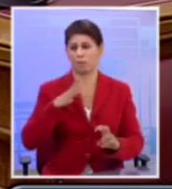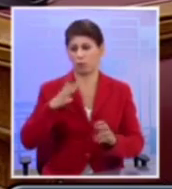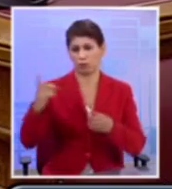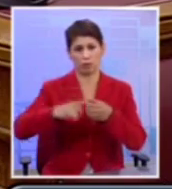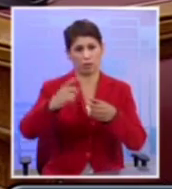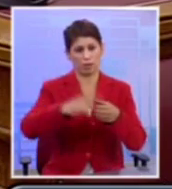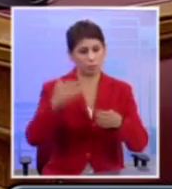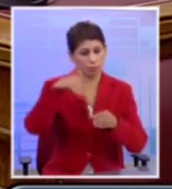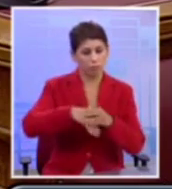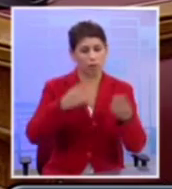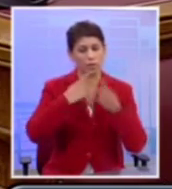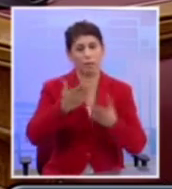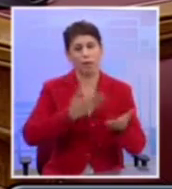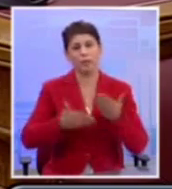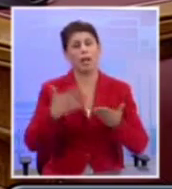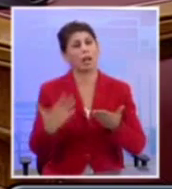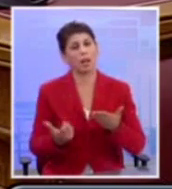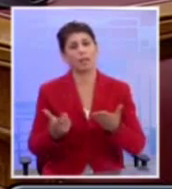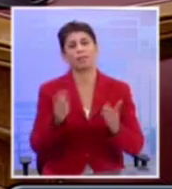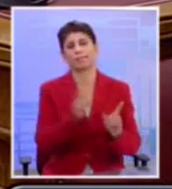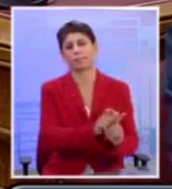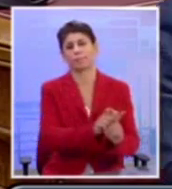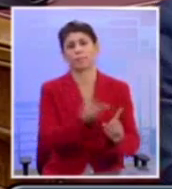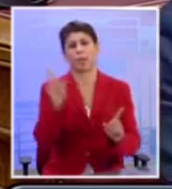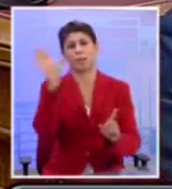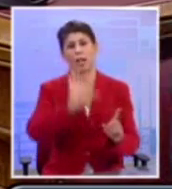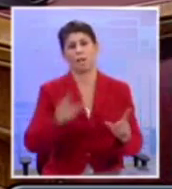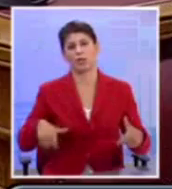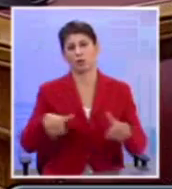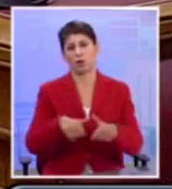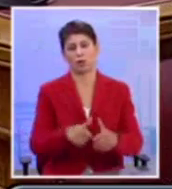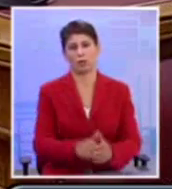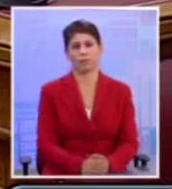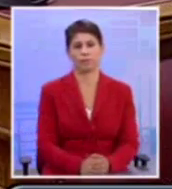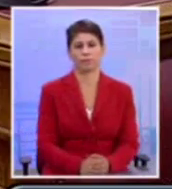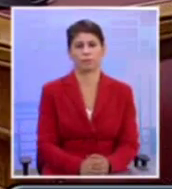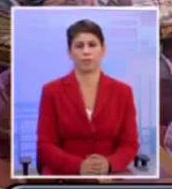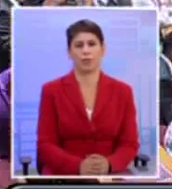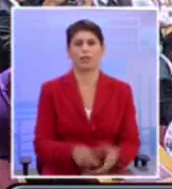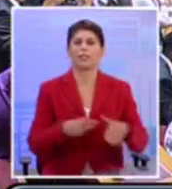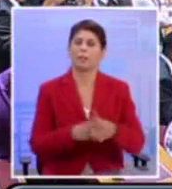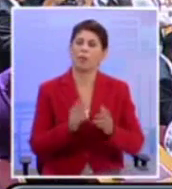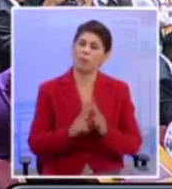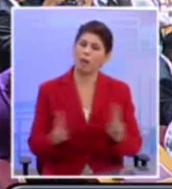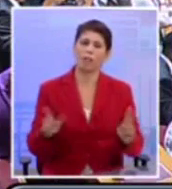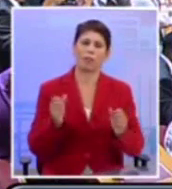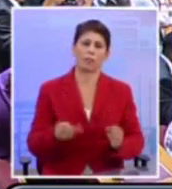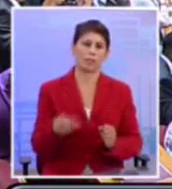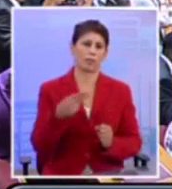τους μετέχοντες στις διαπραγματεύσεις, αλλά είχε αποκλειστεί από την Ευρωζώνη. Το Ταμείο έχει μια ξεκάθαρη θέση πάνω σε αυτό το